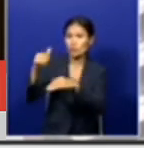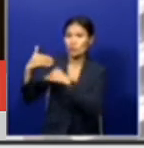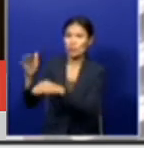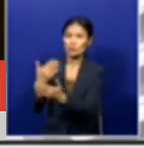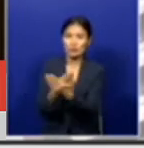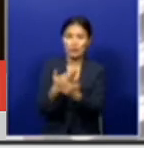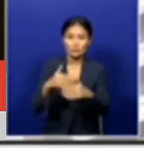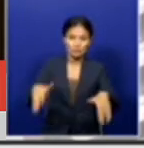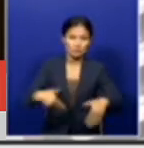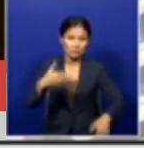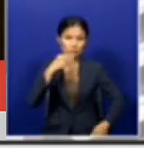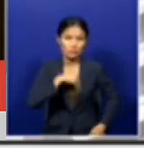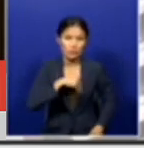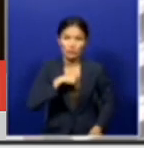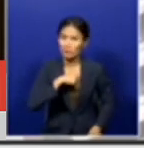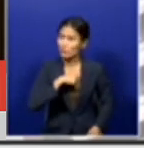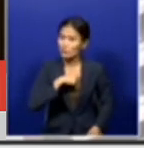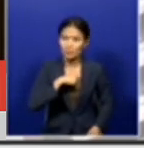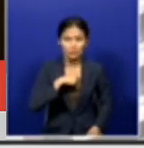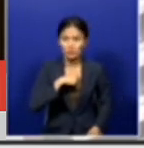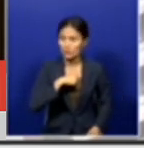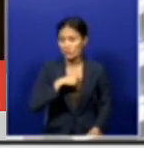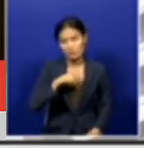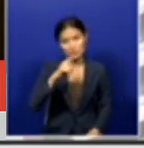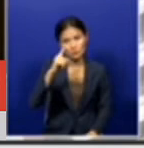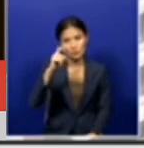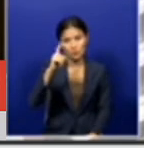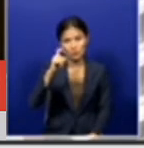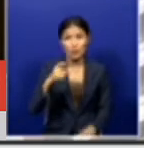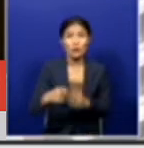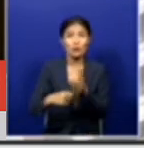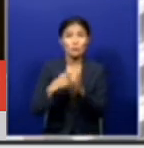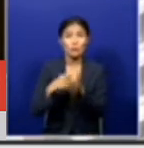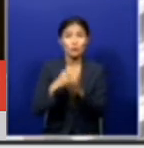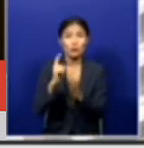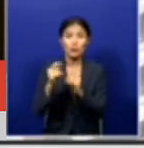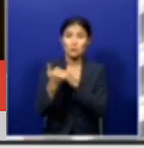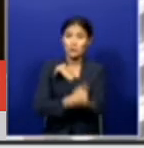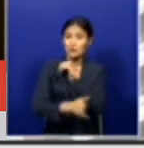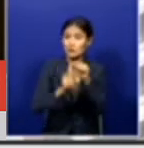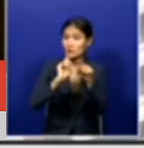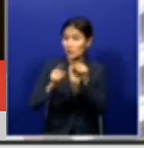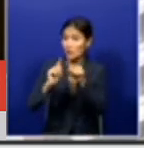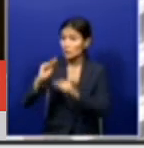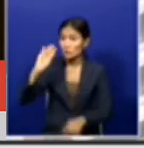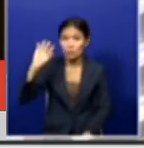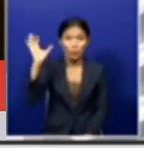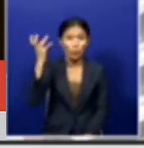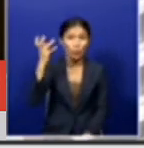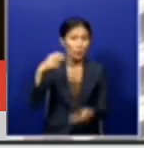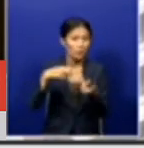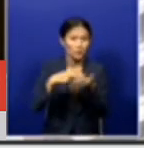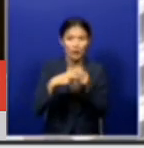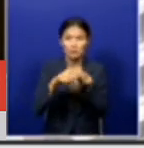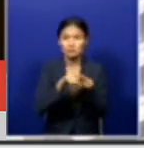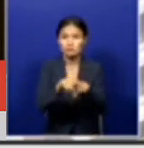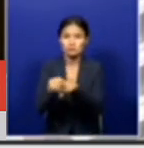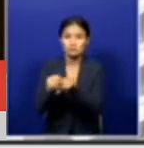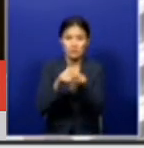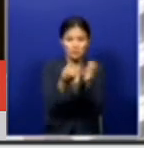ากนักเพราะทุกประเทศต่างประสบปัญหาเช่นกันในระยะแร